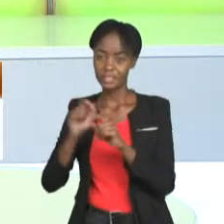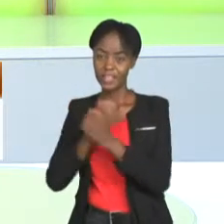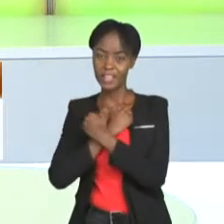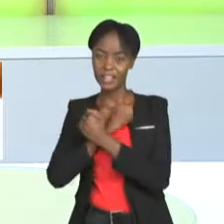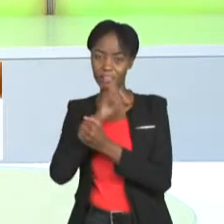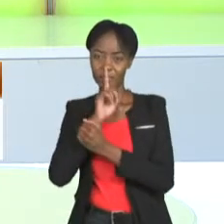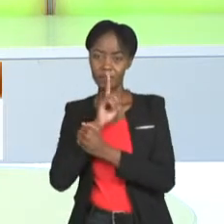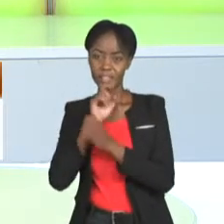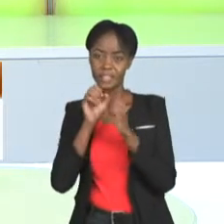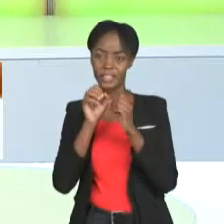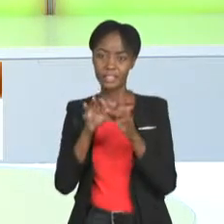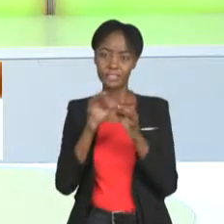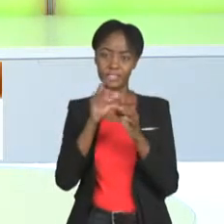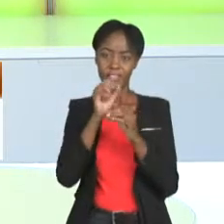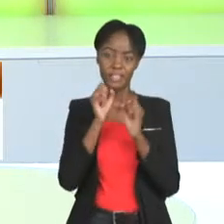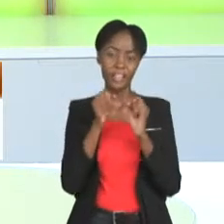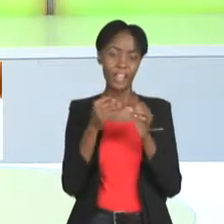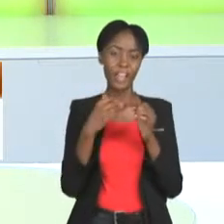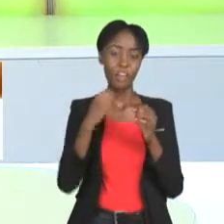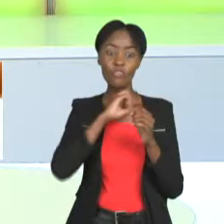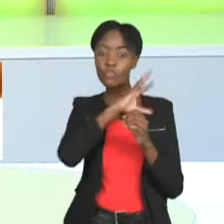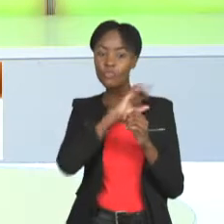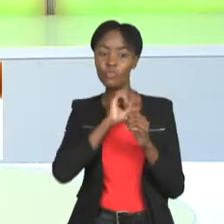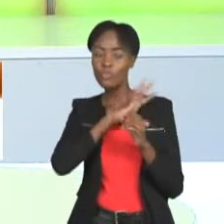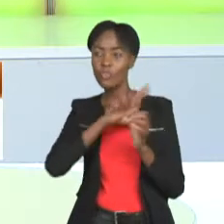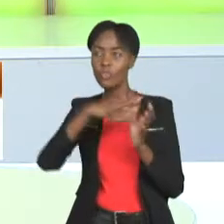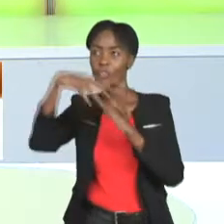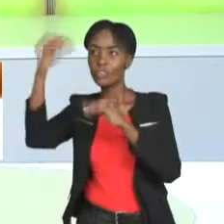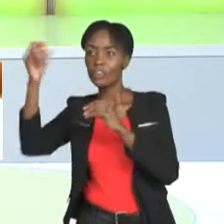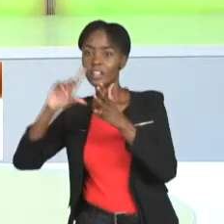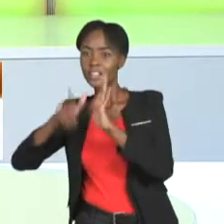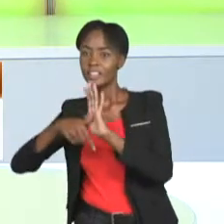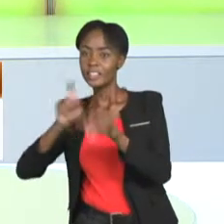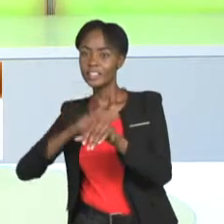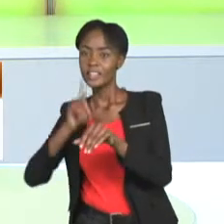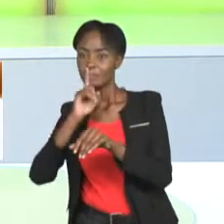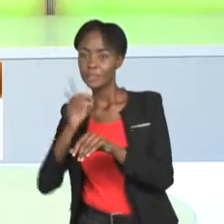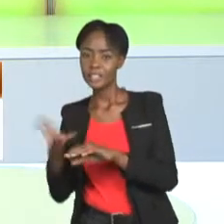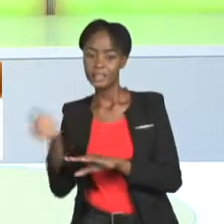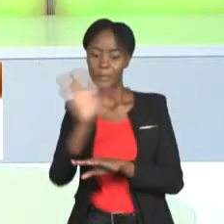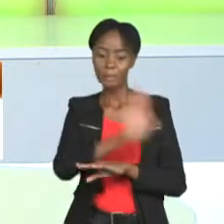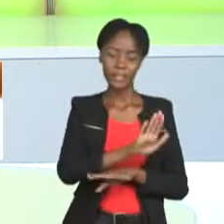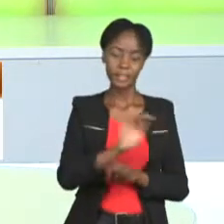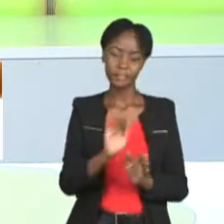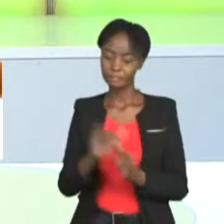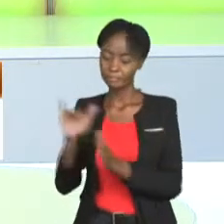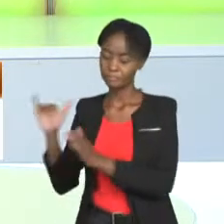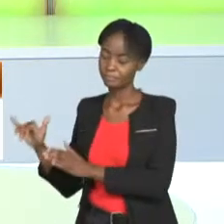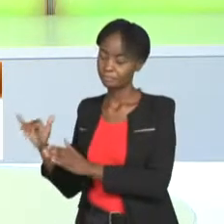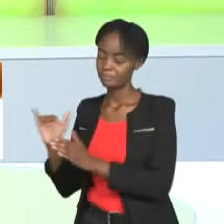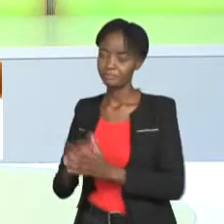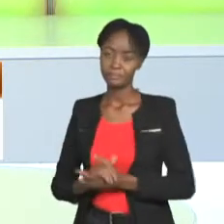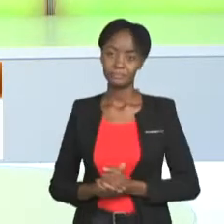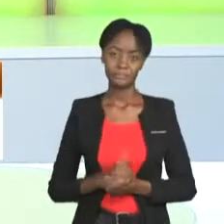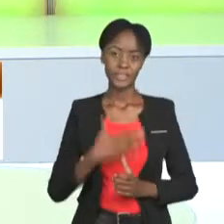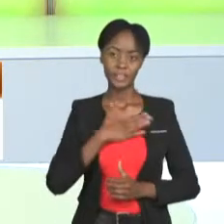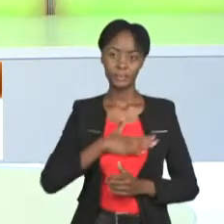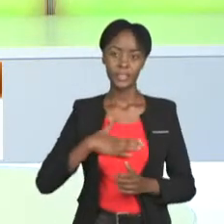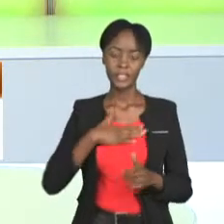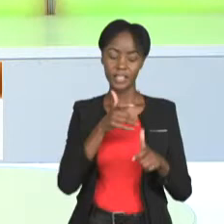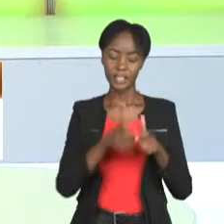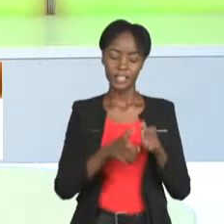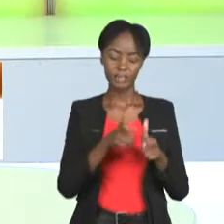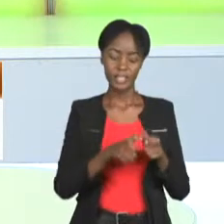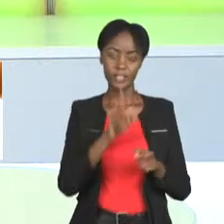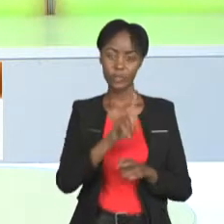na fujo wanahamia mahala mengine kisha wanarejea kunapokuwa na utulivu. Lakini naendelea kusema nasi moja kwa moja kupitia ujumbe mfupi